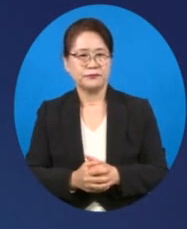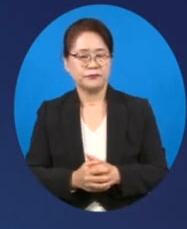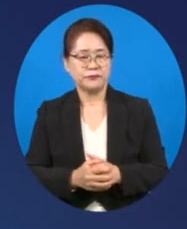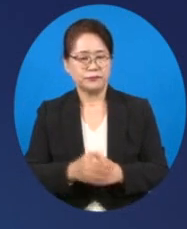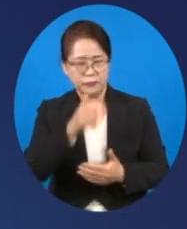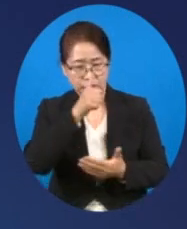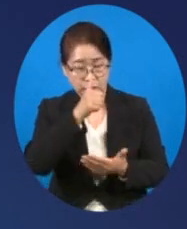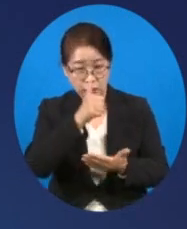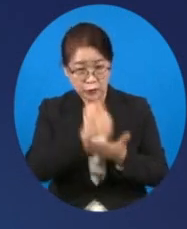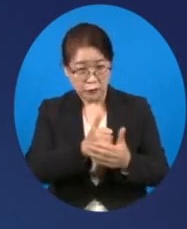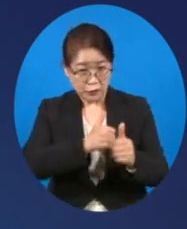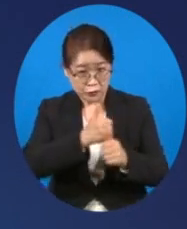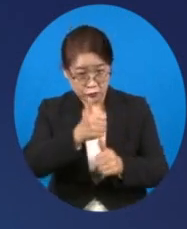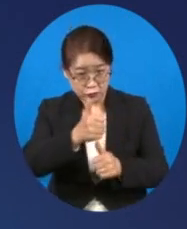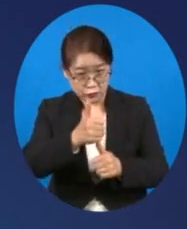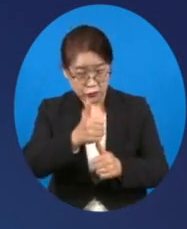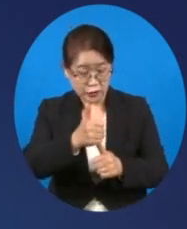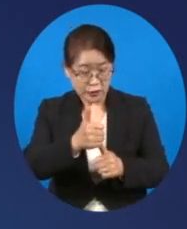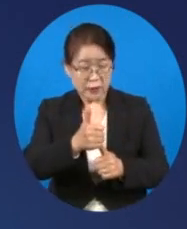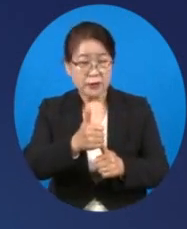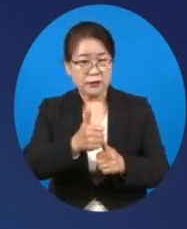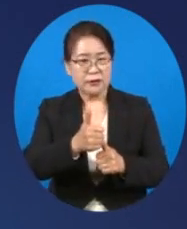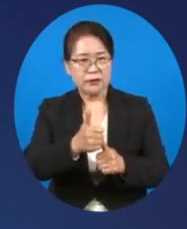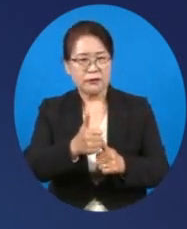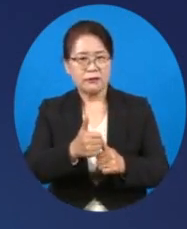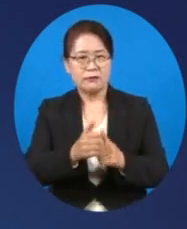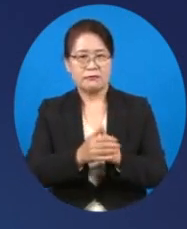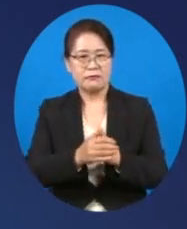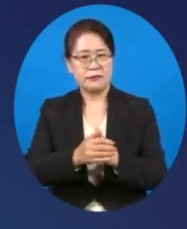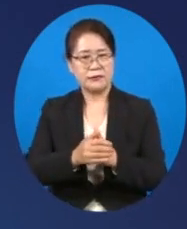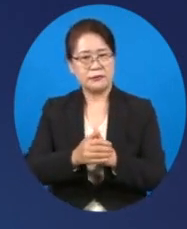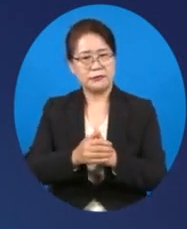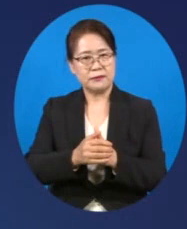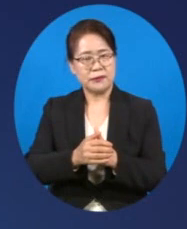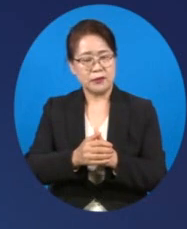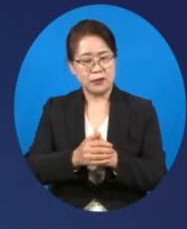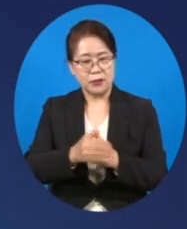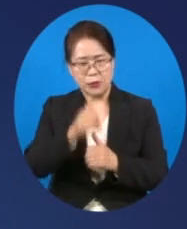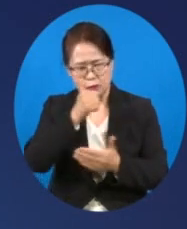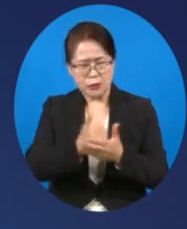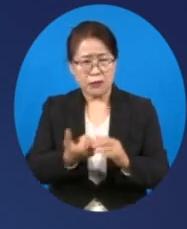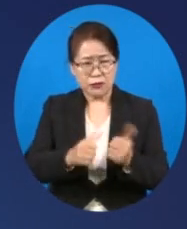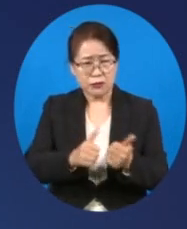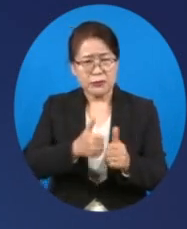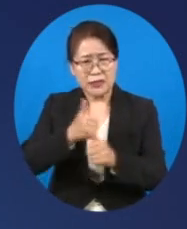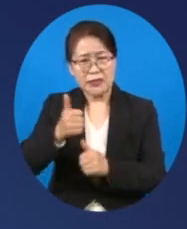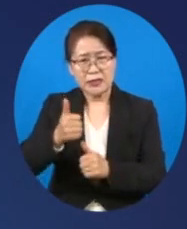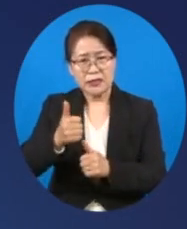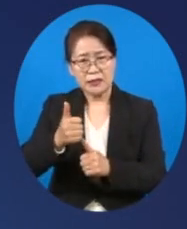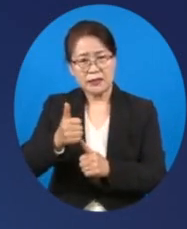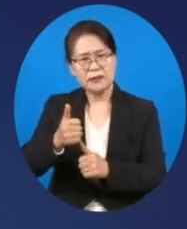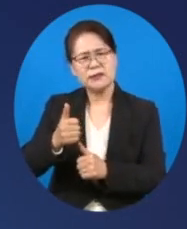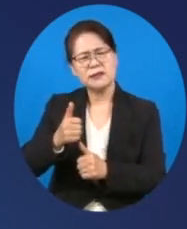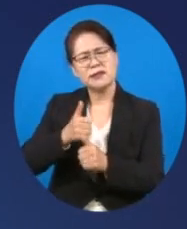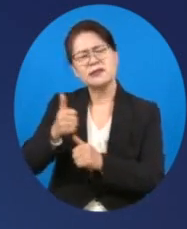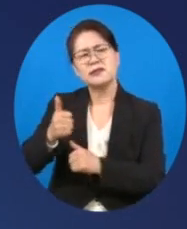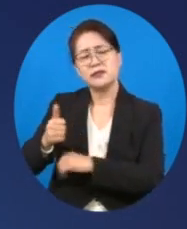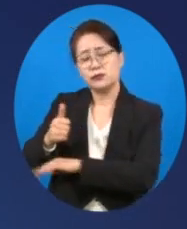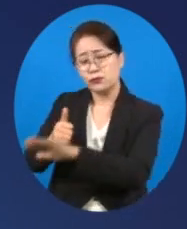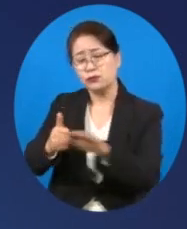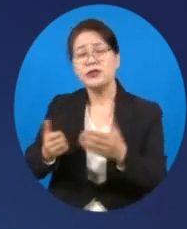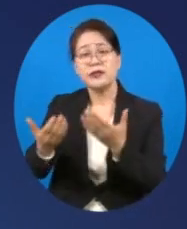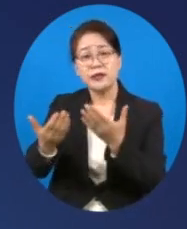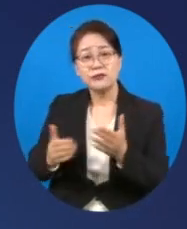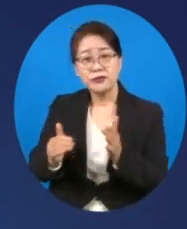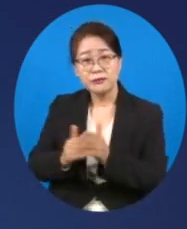주님의 승리가 우리의 승리가 되게 하여 주신 것입니다 여러분이 말은 죄로